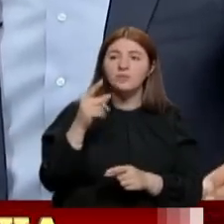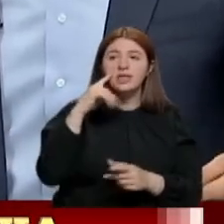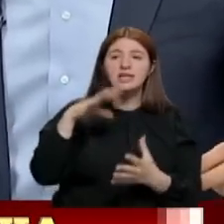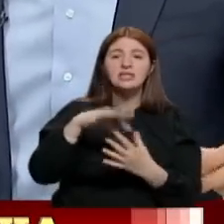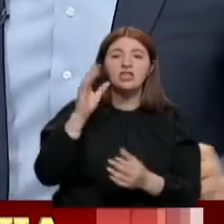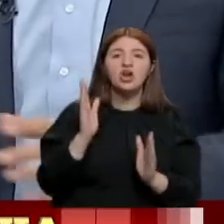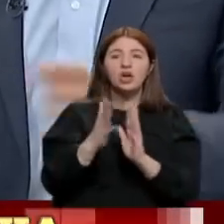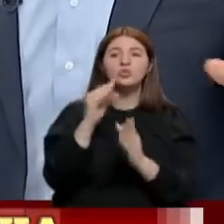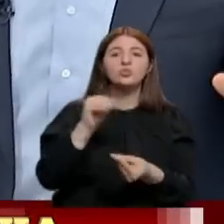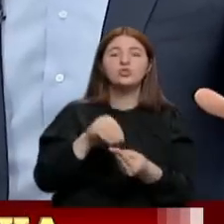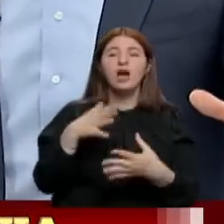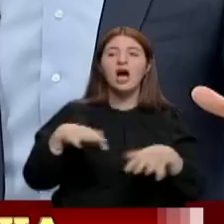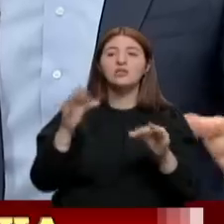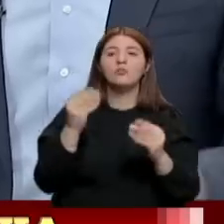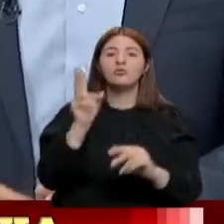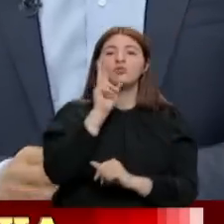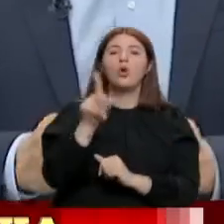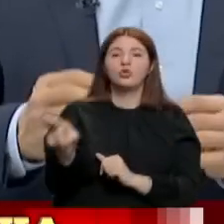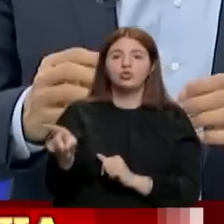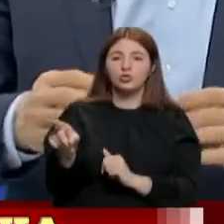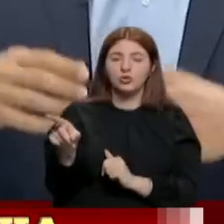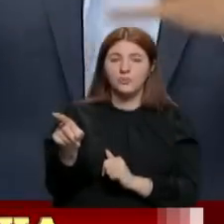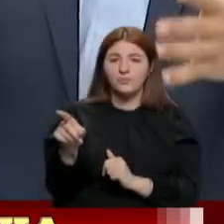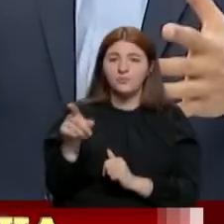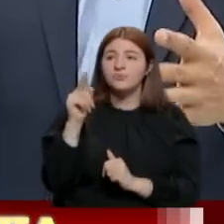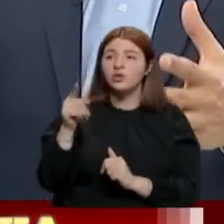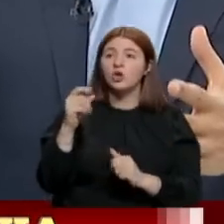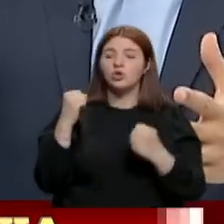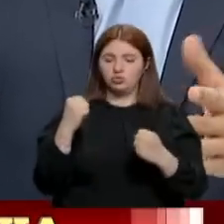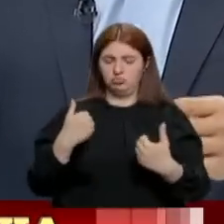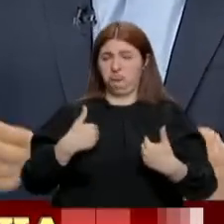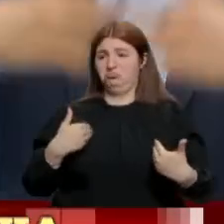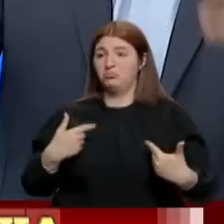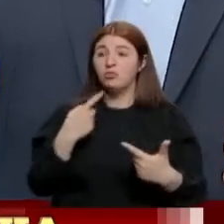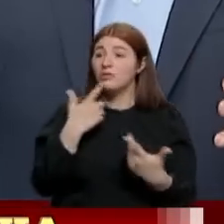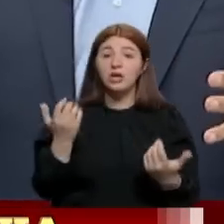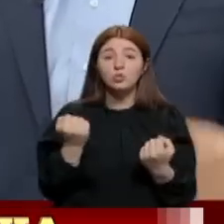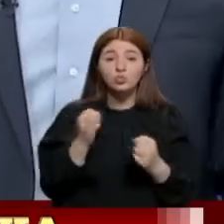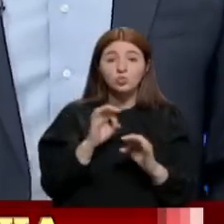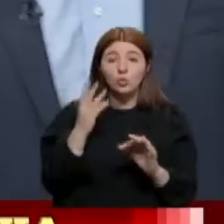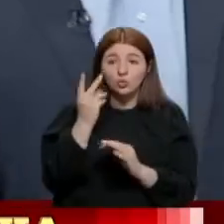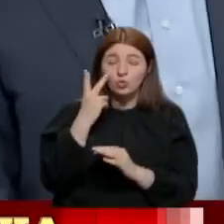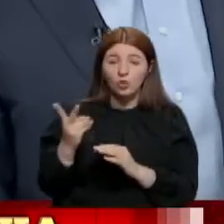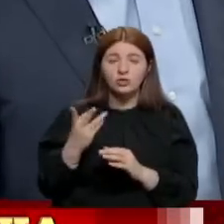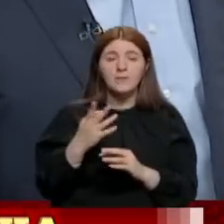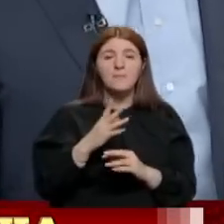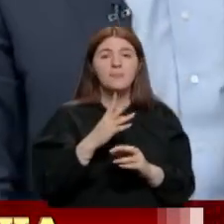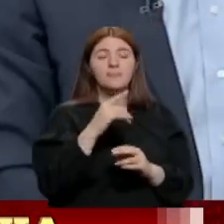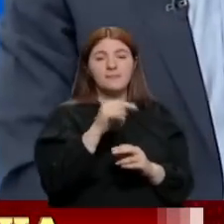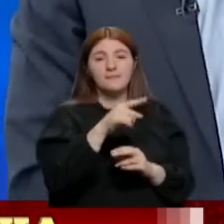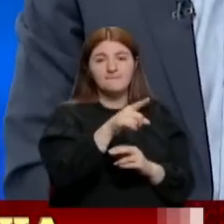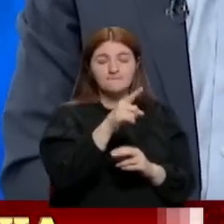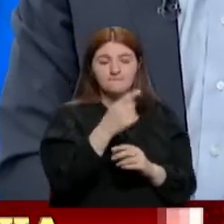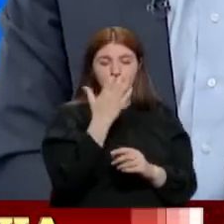insanlığa karşı bir suç ve hazır olmadığımızı gördük. Yani şimdi güç böbürlenmeleri yapıyorlar ama ne kadar güçsüz olduklarını da gördük. Şimdi